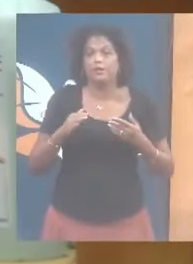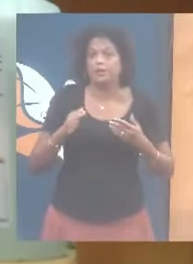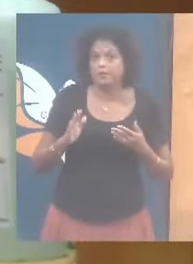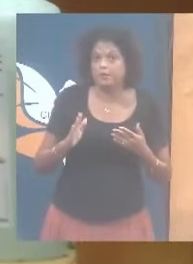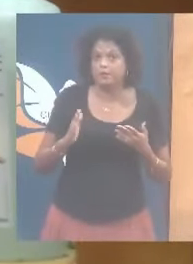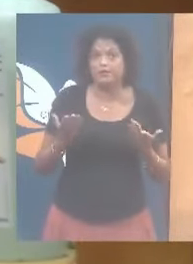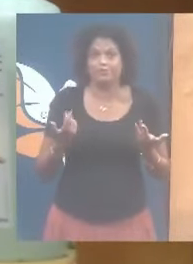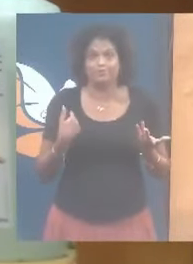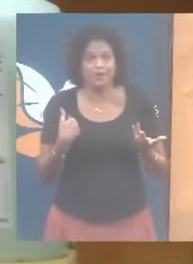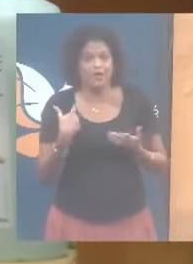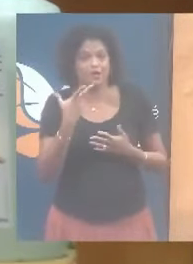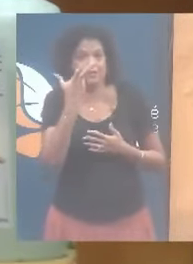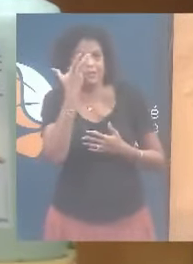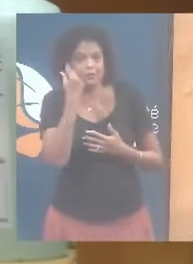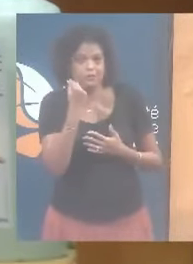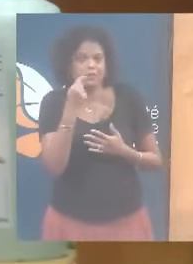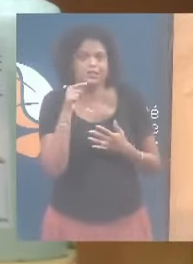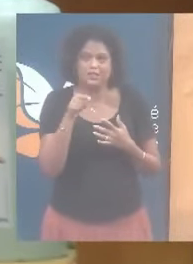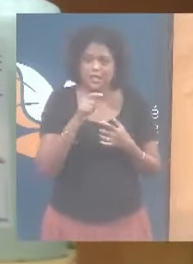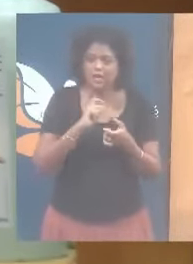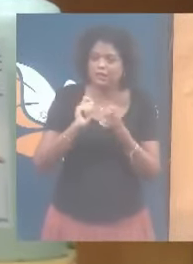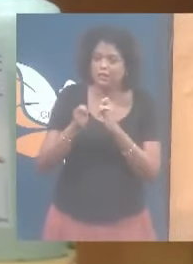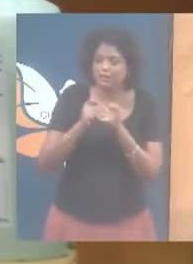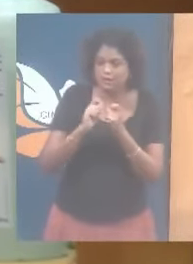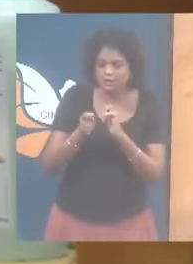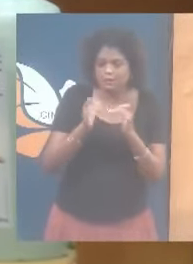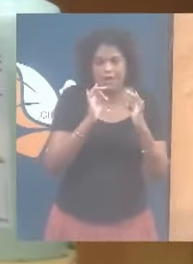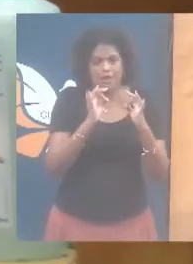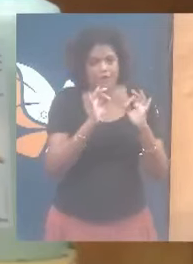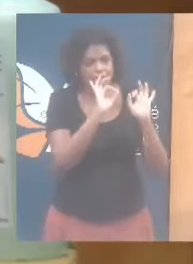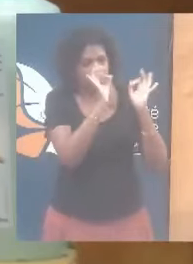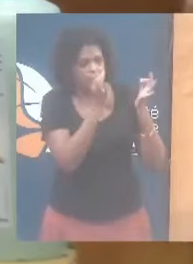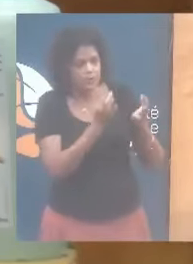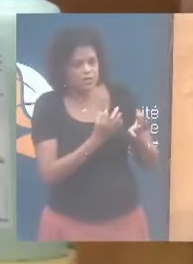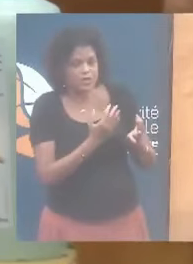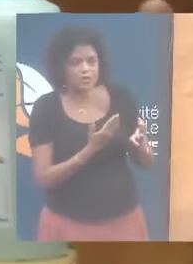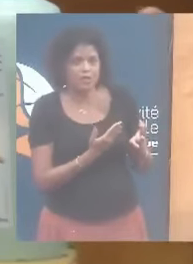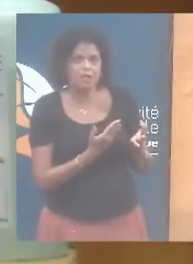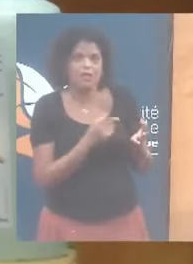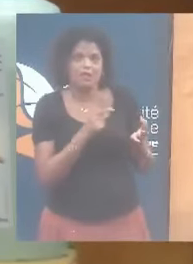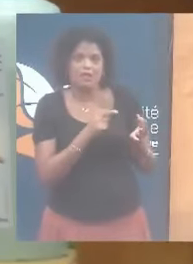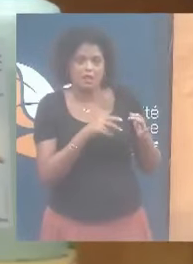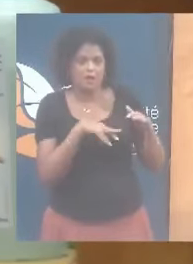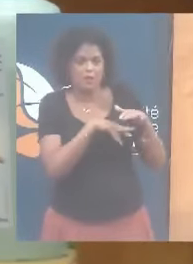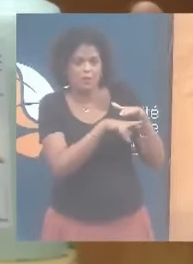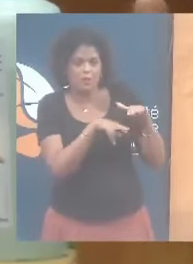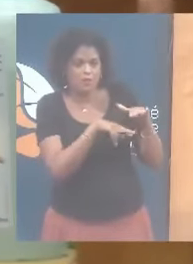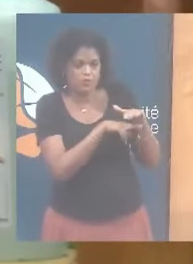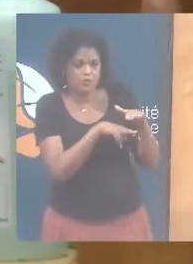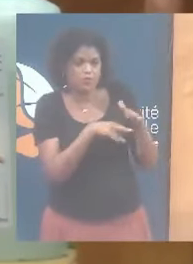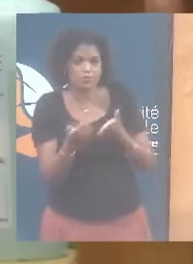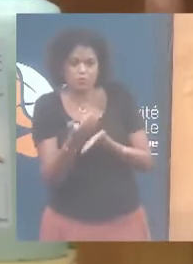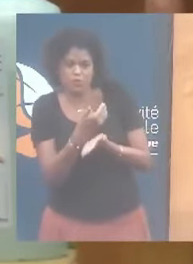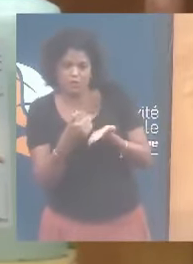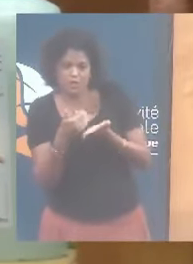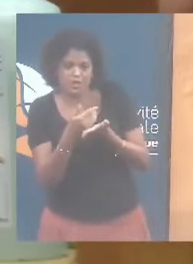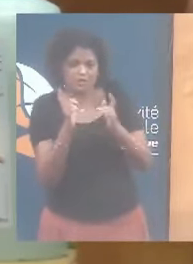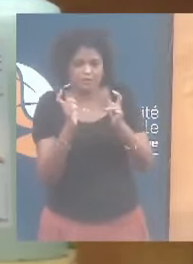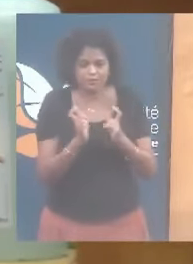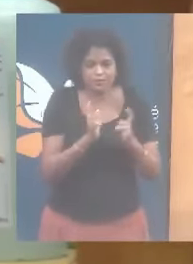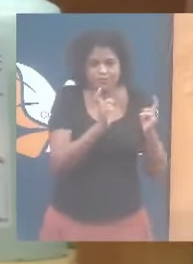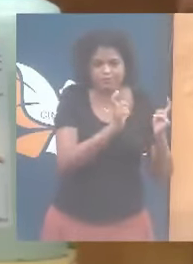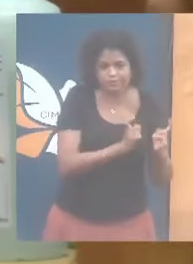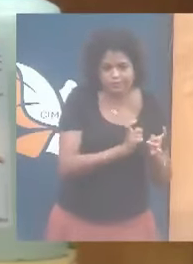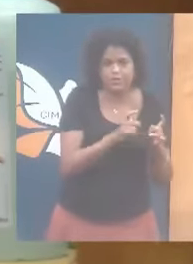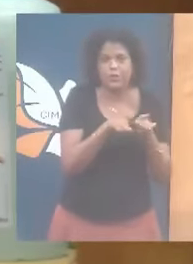pu comprendre, lorsqu'il y a eu le débat sur l'orientation budgétaire, que les ressources, les recettes baissaient, donc il y a un besoin